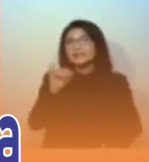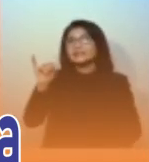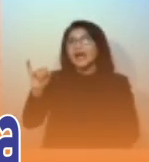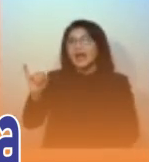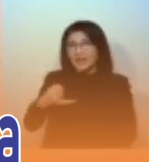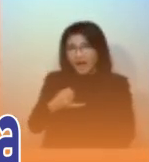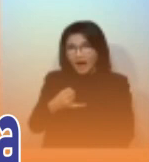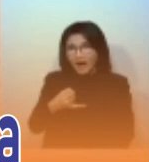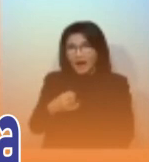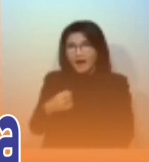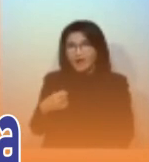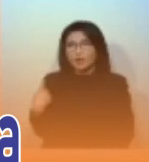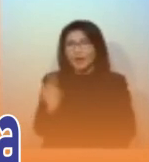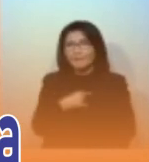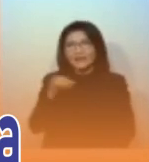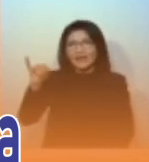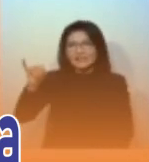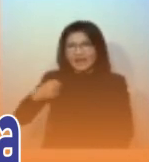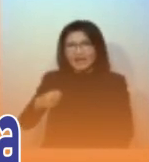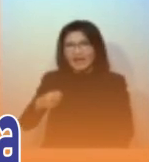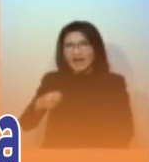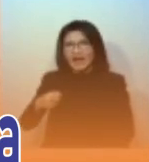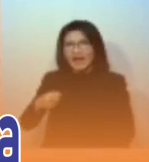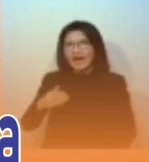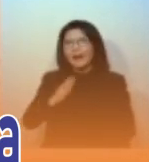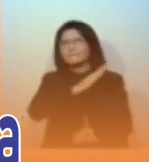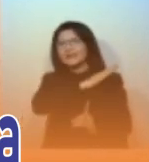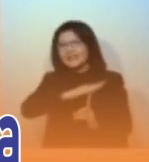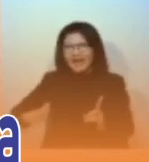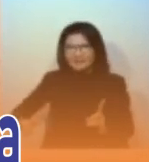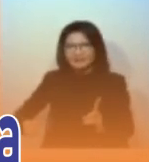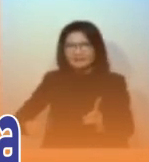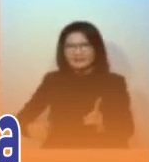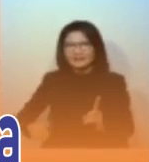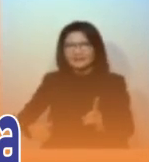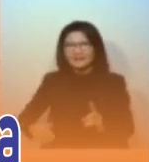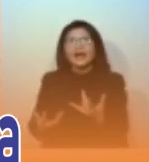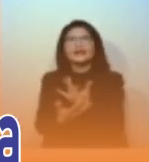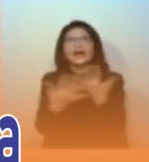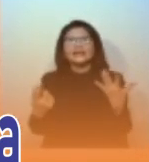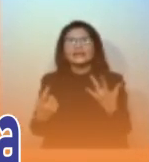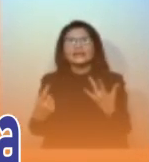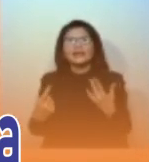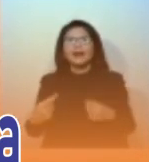benar, salah, berkhianat, rakyat yang akan menghukum kami.